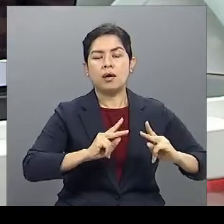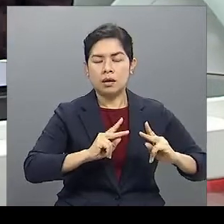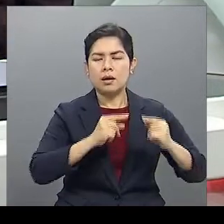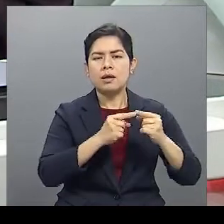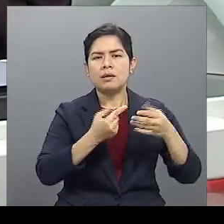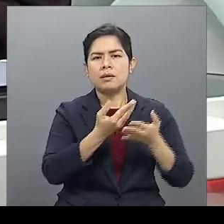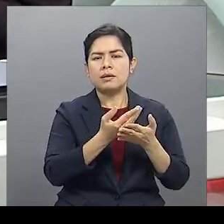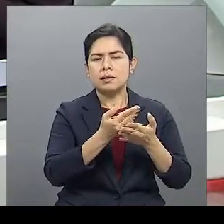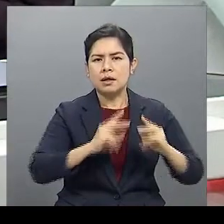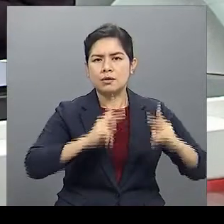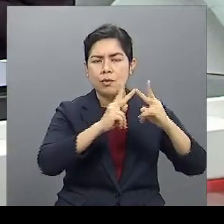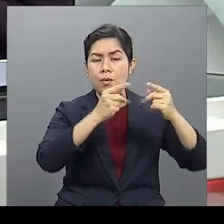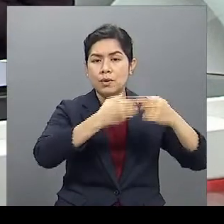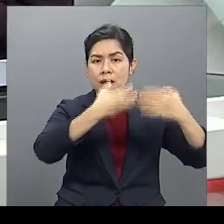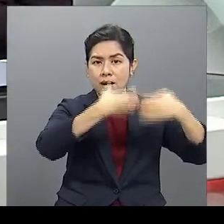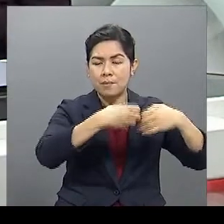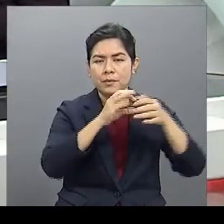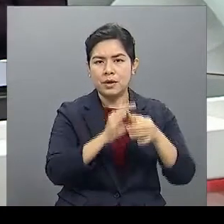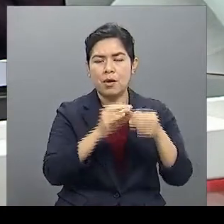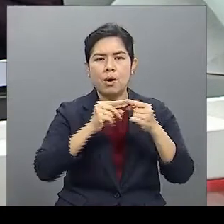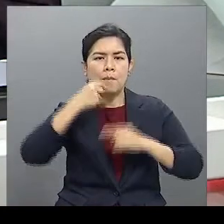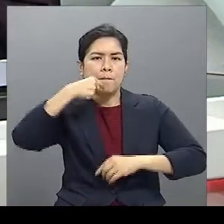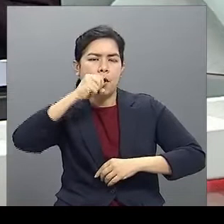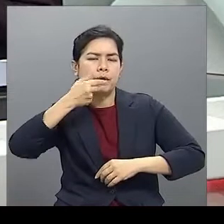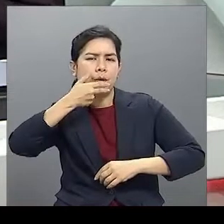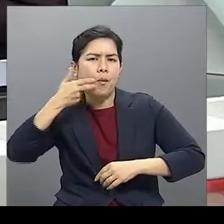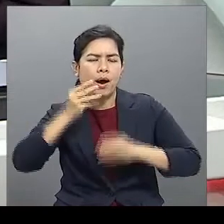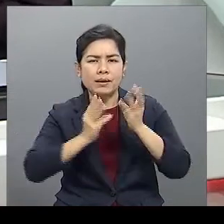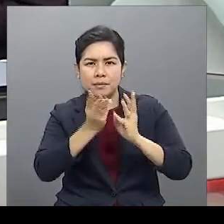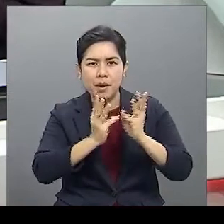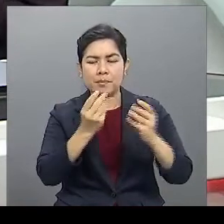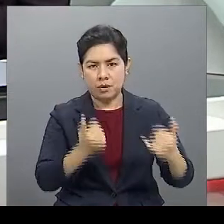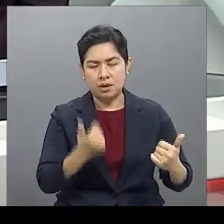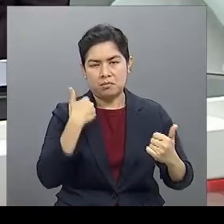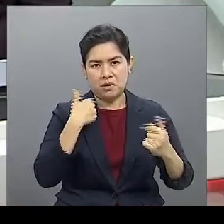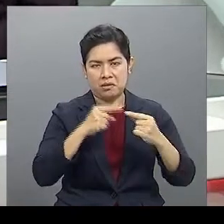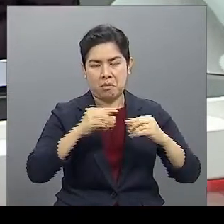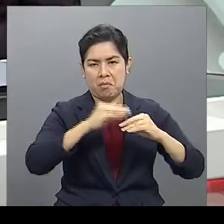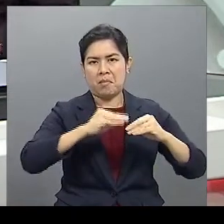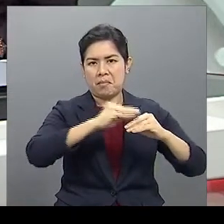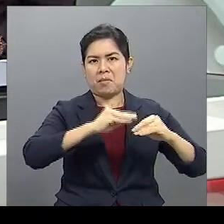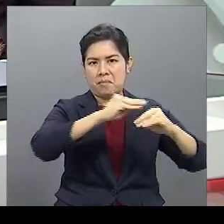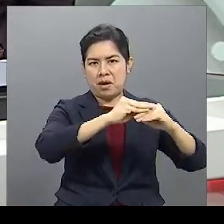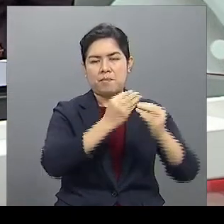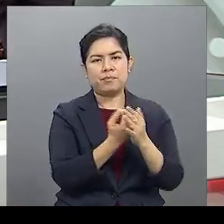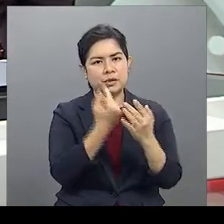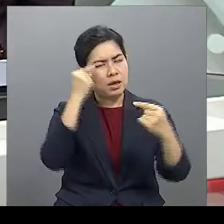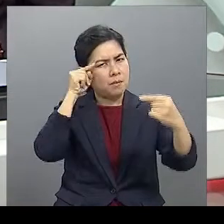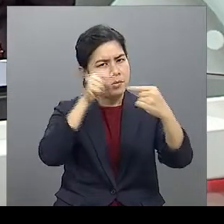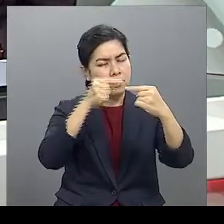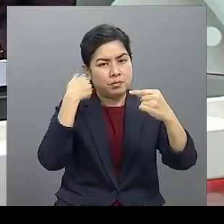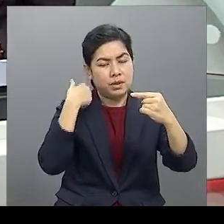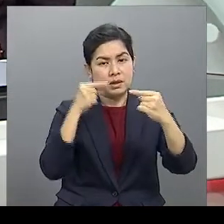รรมนะคะก็พบว่าอุตสาหกรรมน้ำตาลทรายเนี่ยค่ะขยายตัวอย่างต่อเนื่องมีการวางเป้าหมายเพิ่มพื้นที่ปลูกอ้อยจาก10ล้าน